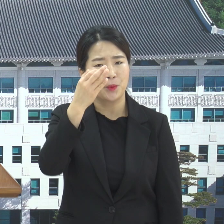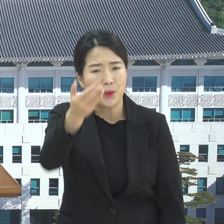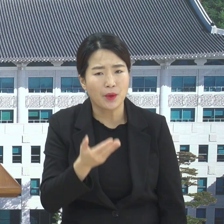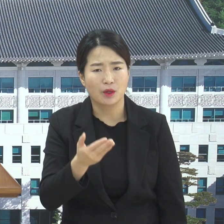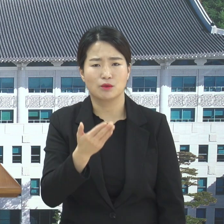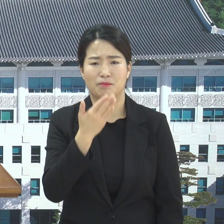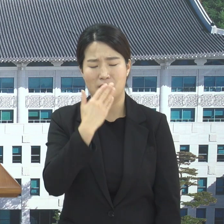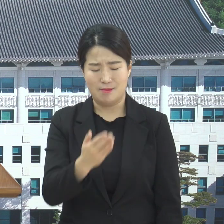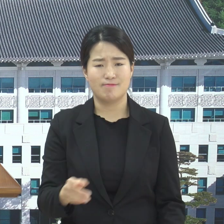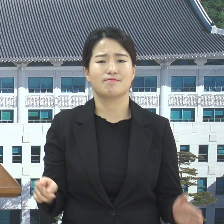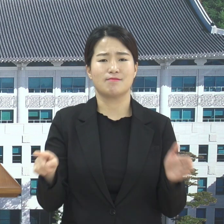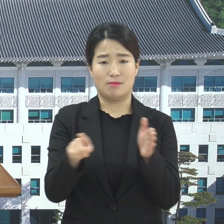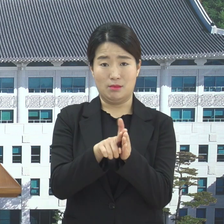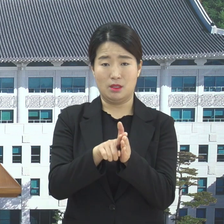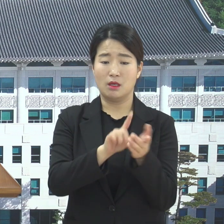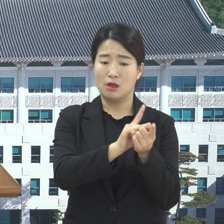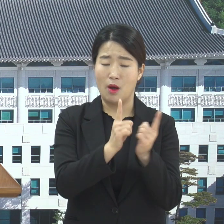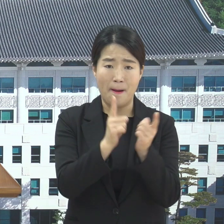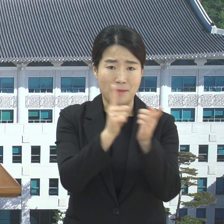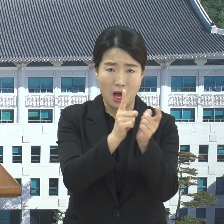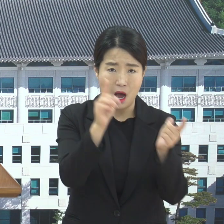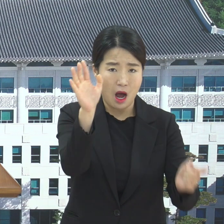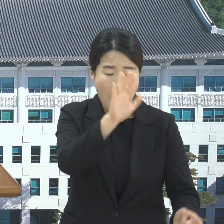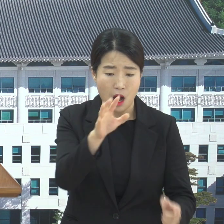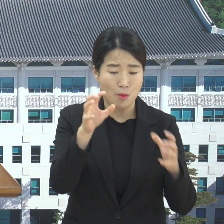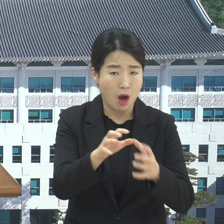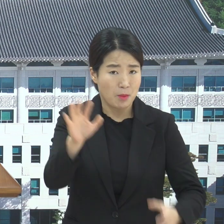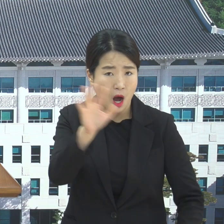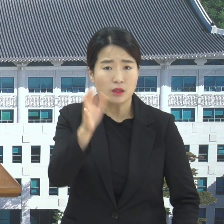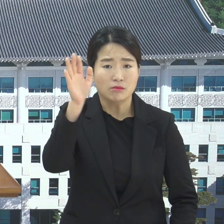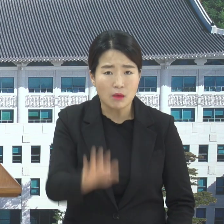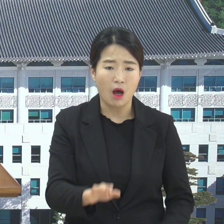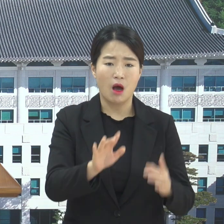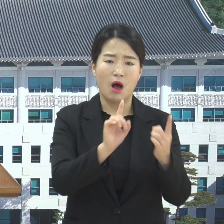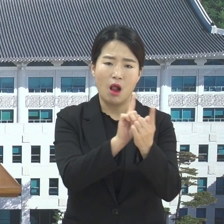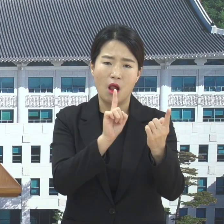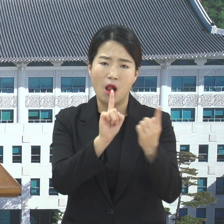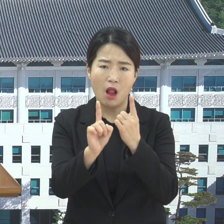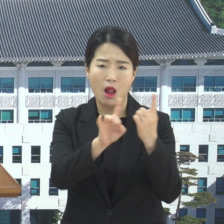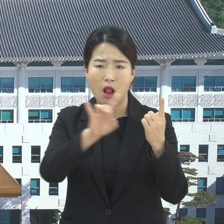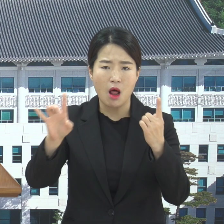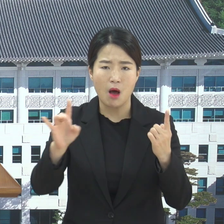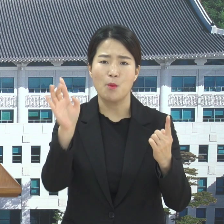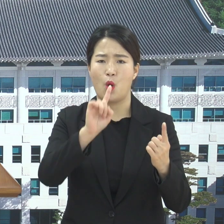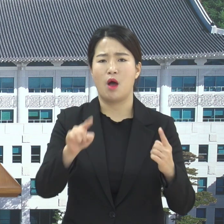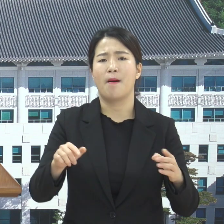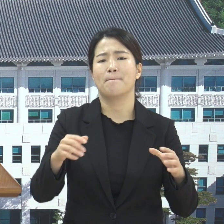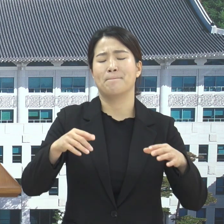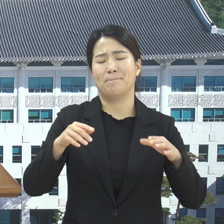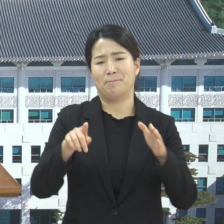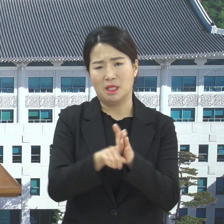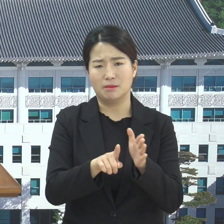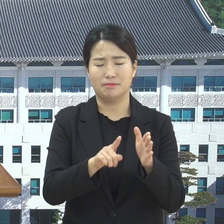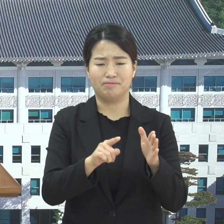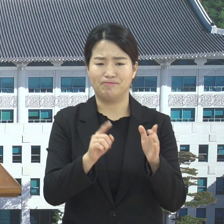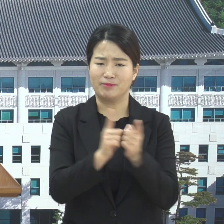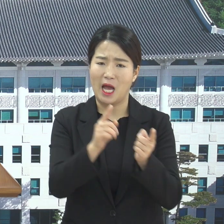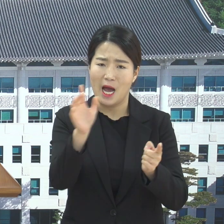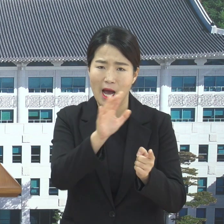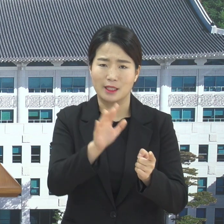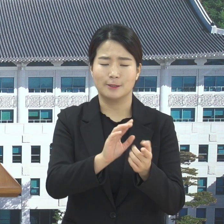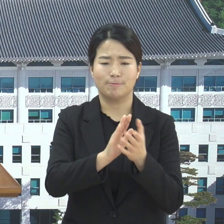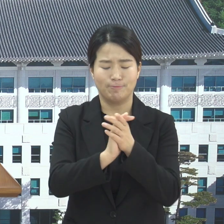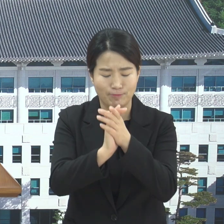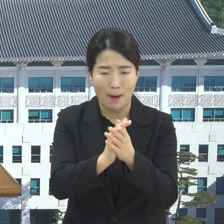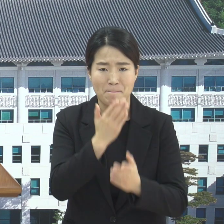보여주시리라 믿습니다. 서로 만나거나 모이지 않고도 한 사람 한 사람의 믿음을 비대면으로 나누며 건강을